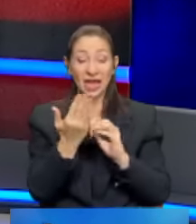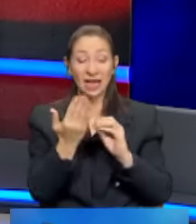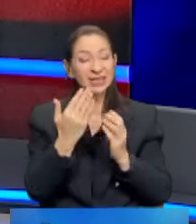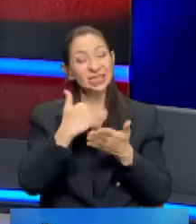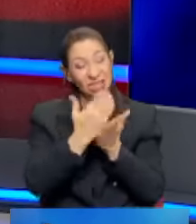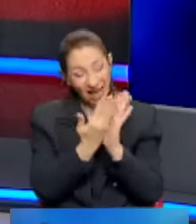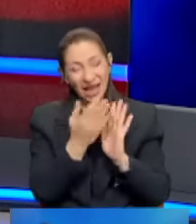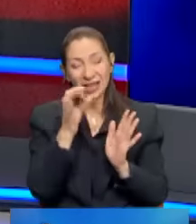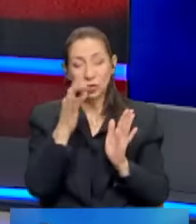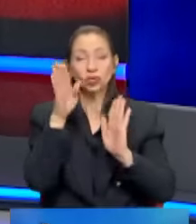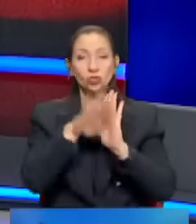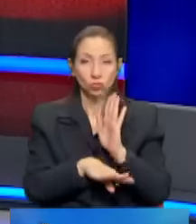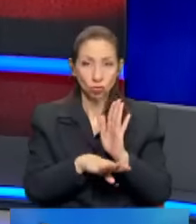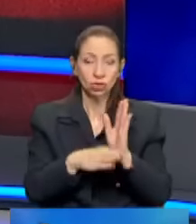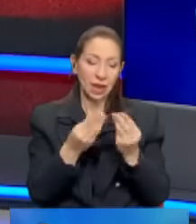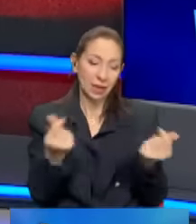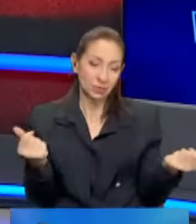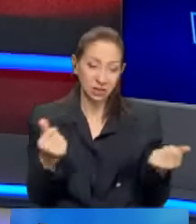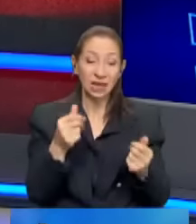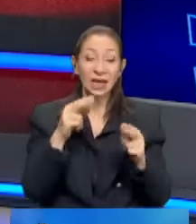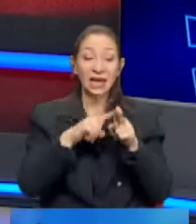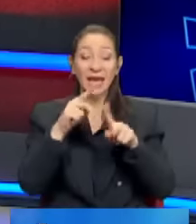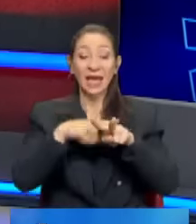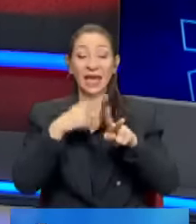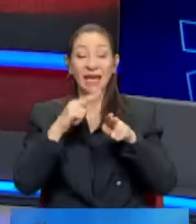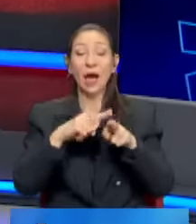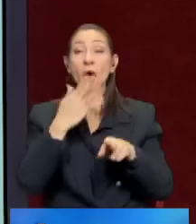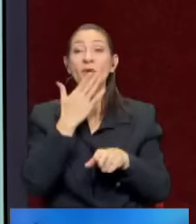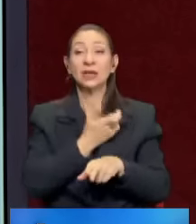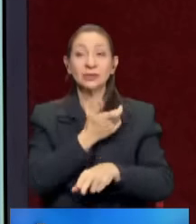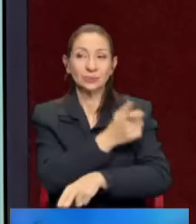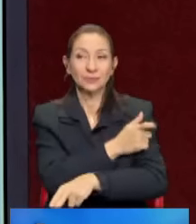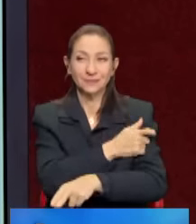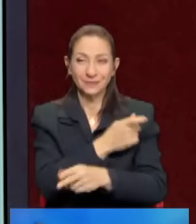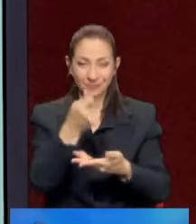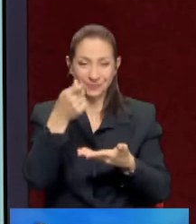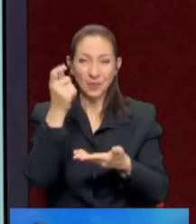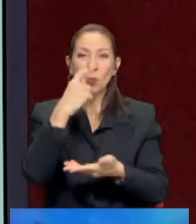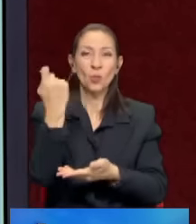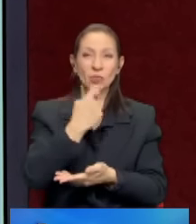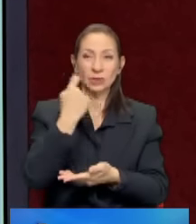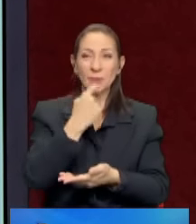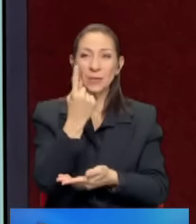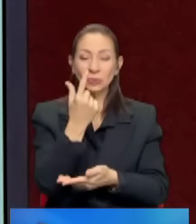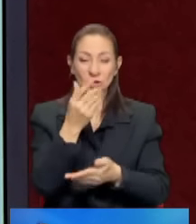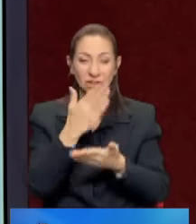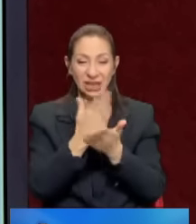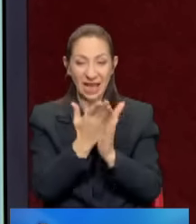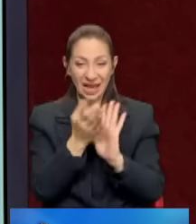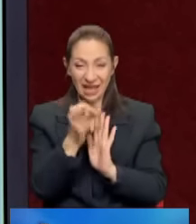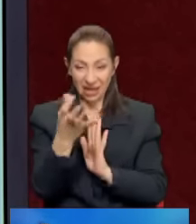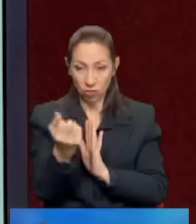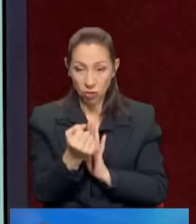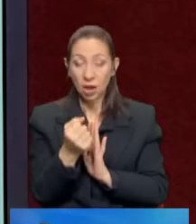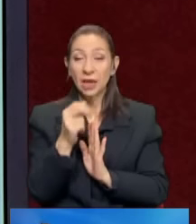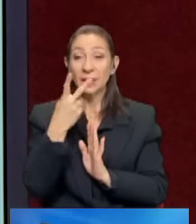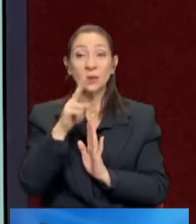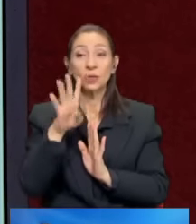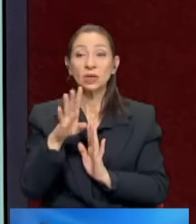azalmış 2002'de KYK öğrenci kredisi ile 1,5 çeyrek altın alınabiliyor Ken 2024 yılında